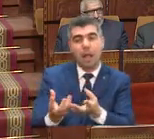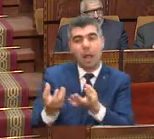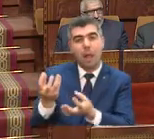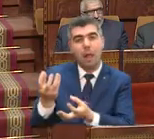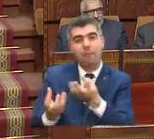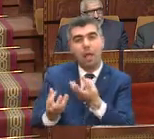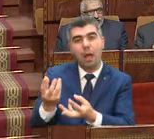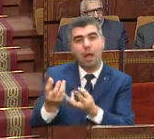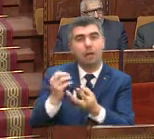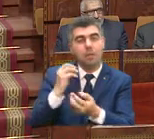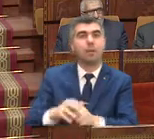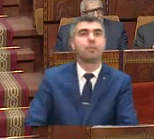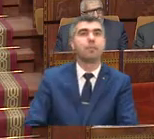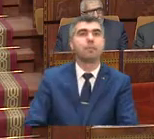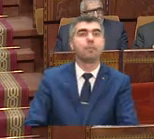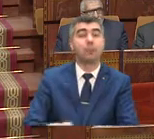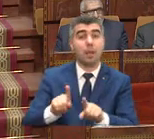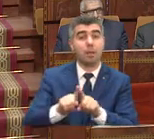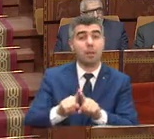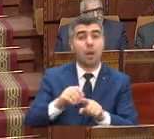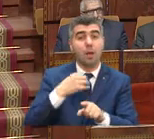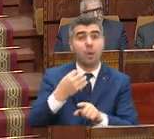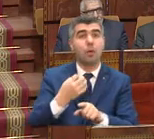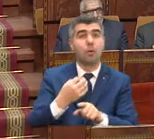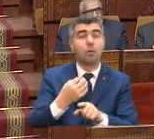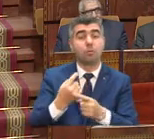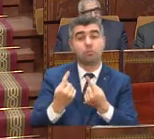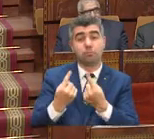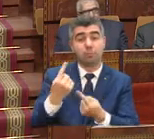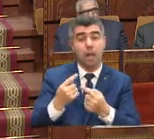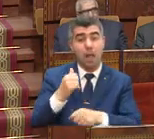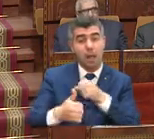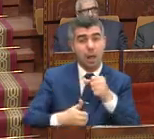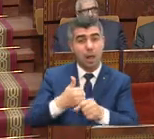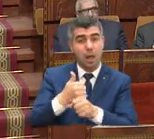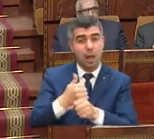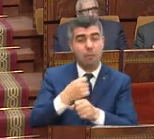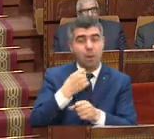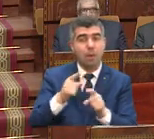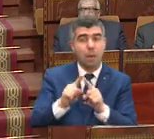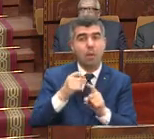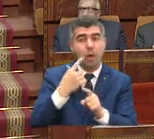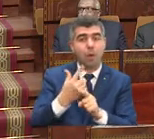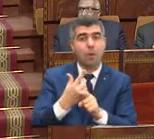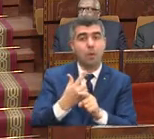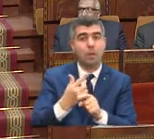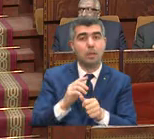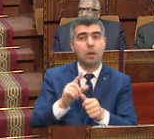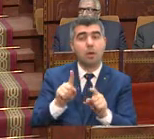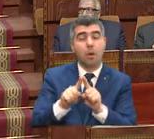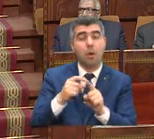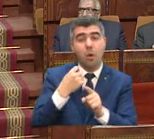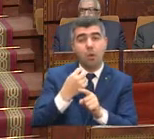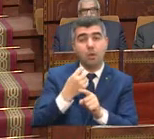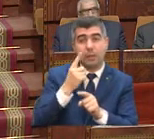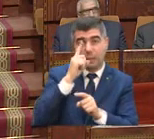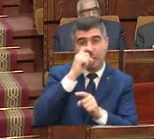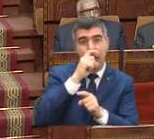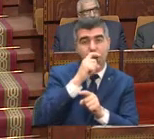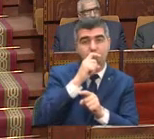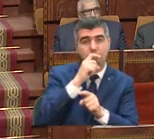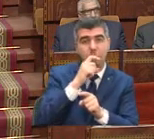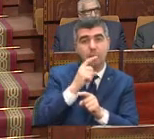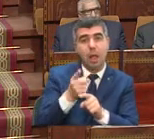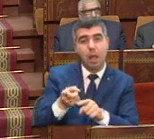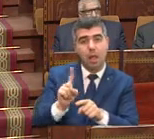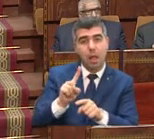المشكل الحطب الان هذه السنه وصل ل 2600 ريال القنطار، 26 ريال الكيلو. فمعاناه ديال